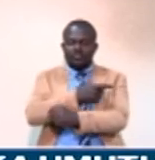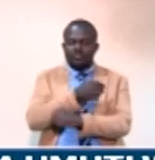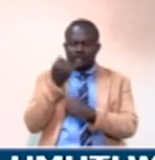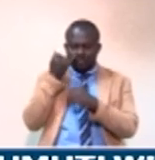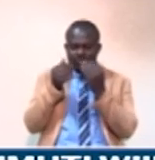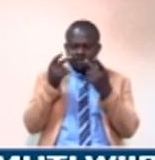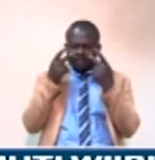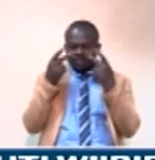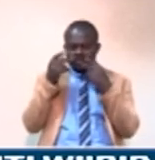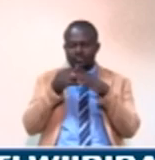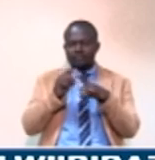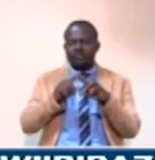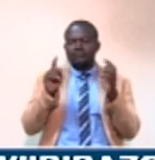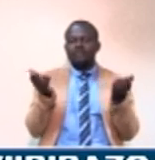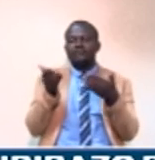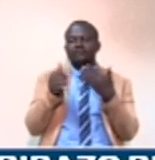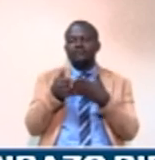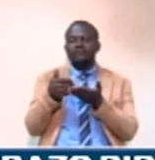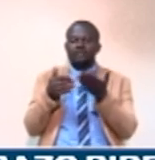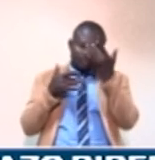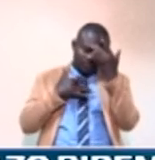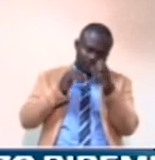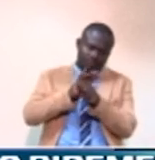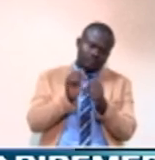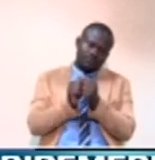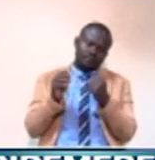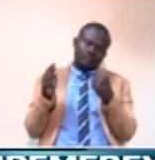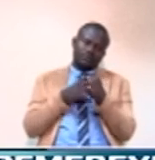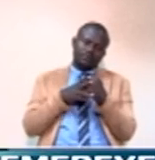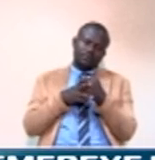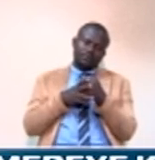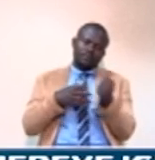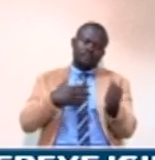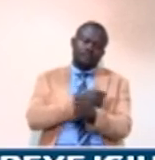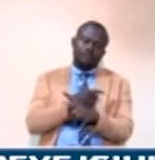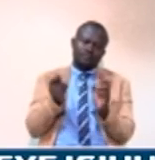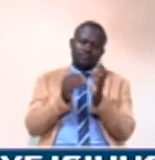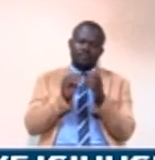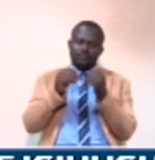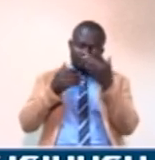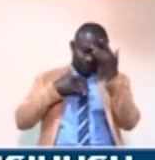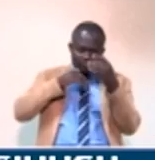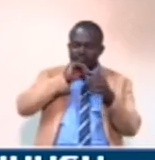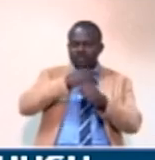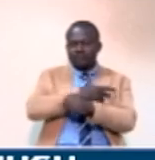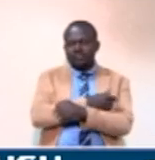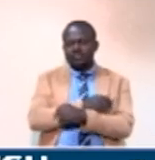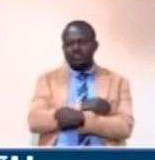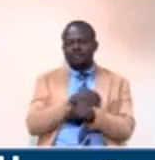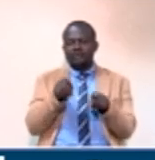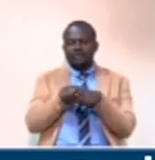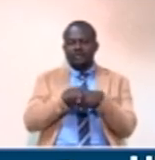Iyo urebye itandukaniro ririhe ku kuba warwara COVID-19 warakingiwe no kuba wayirwara utarakingirwa?